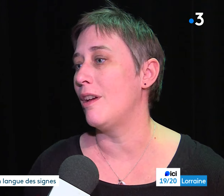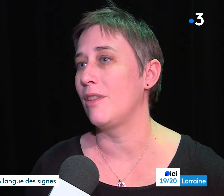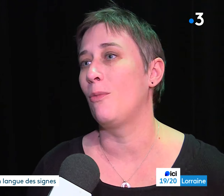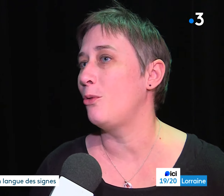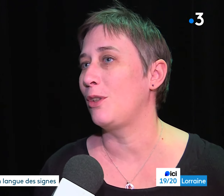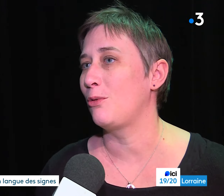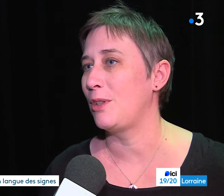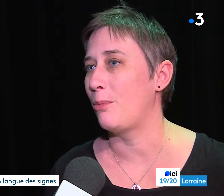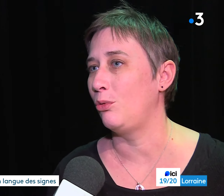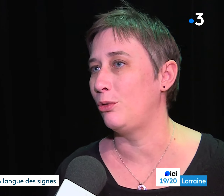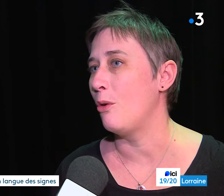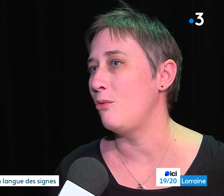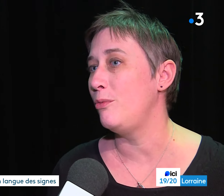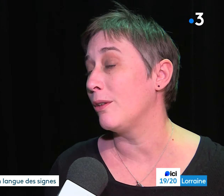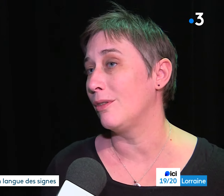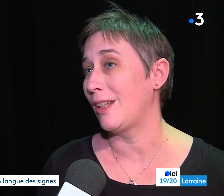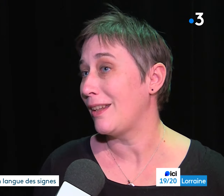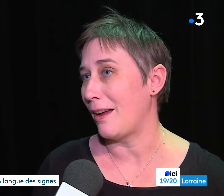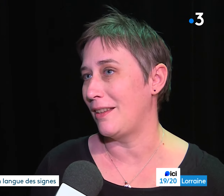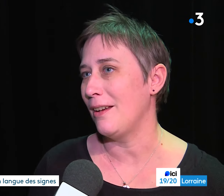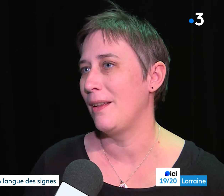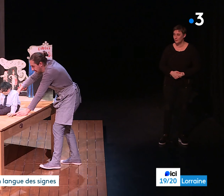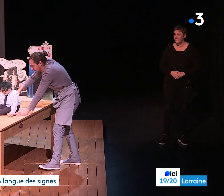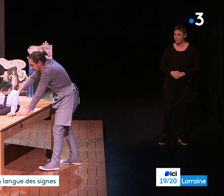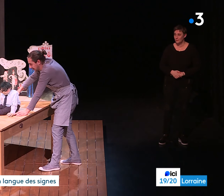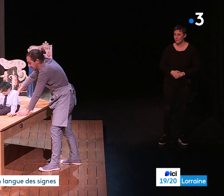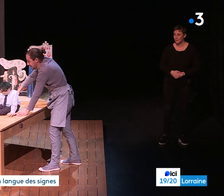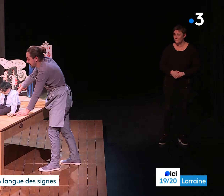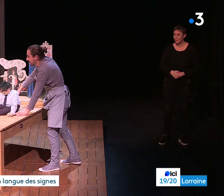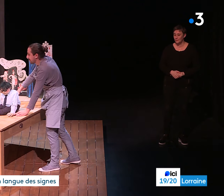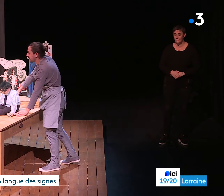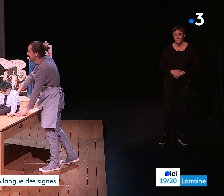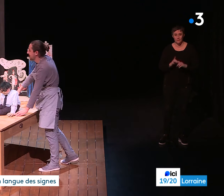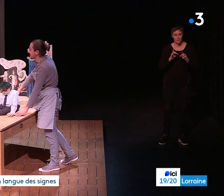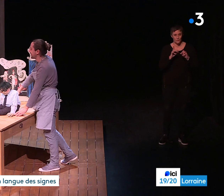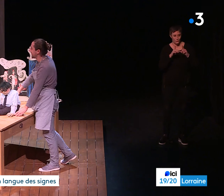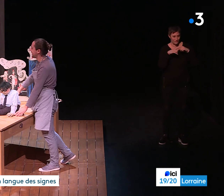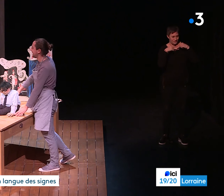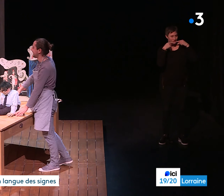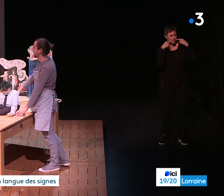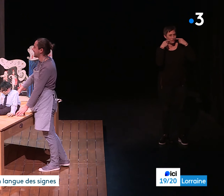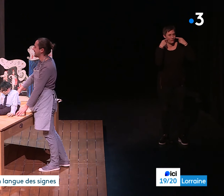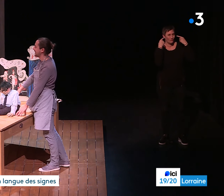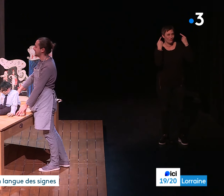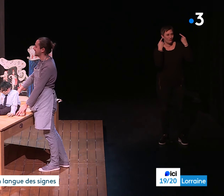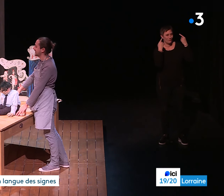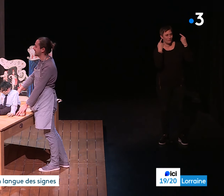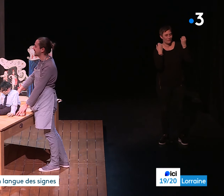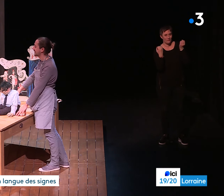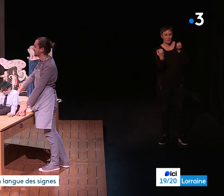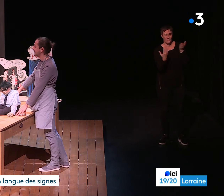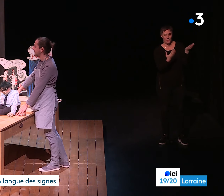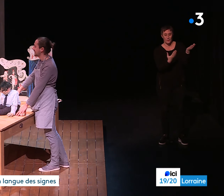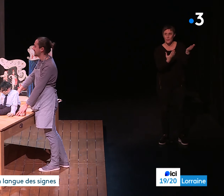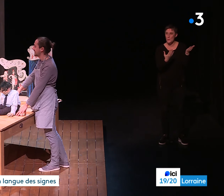soit d'un vêtement, de quelque chose qui porte tout le temps ou bien d'un trait de caractère. Le sourire qu'elle lui proposa à cet instant. Une pièce de